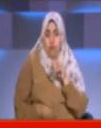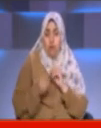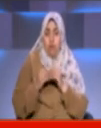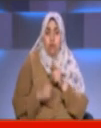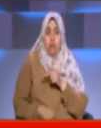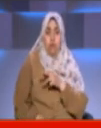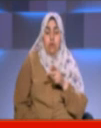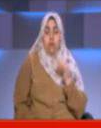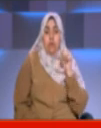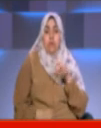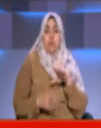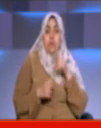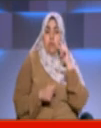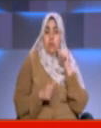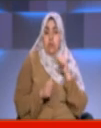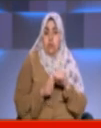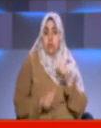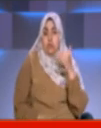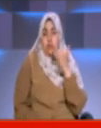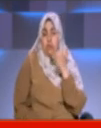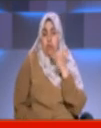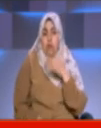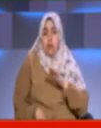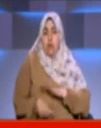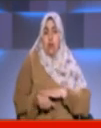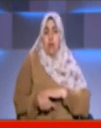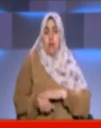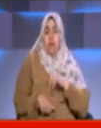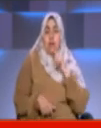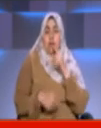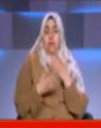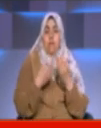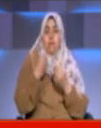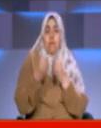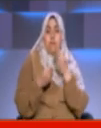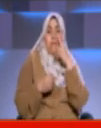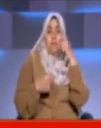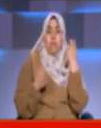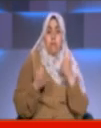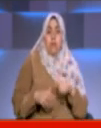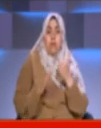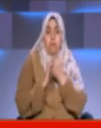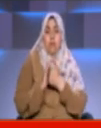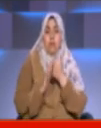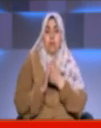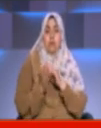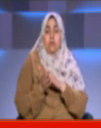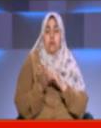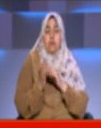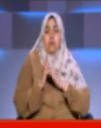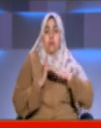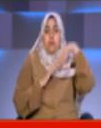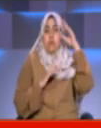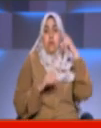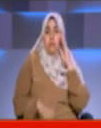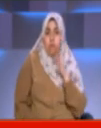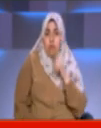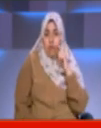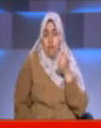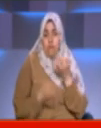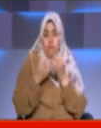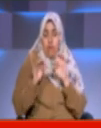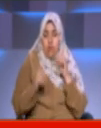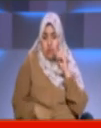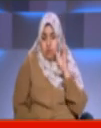من الإصرار على معاداة مصر على نشر، وهناك نوع من الإفلاس أيضا